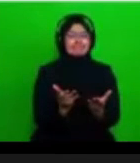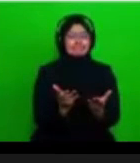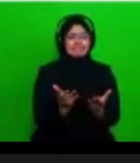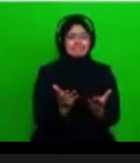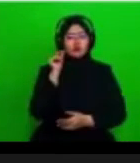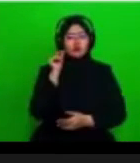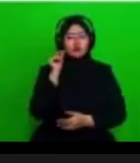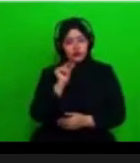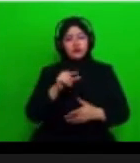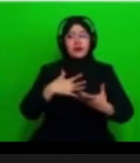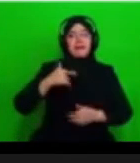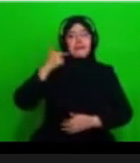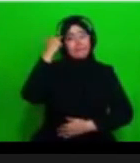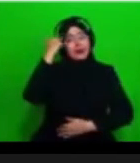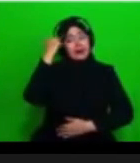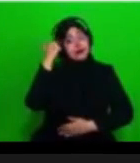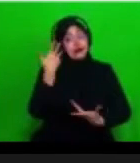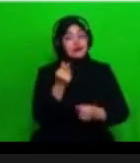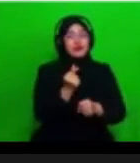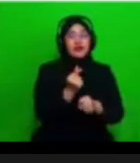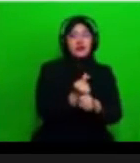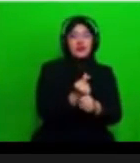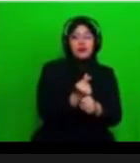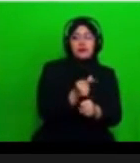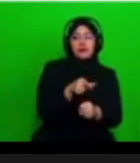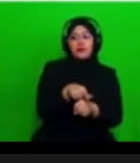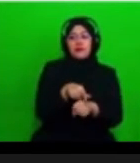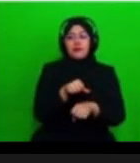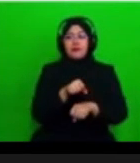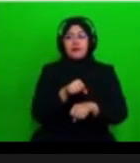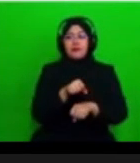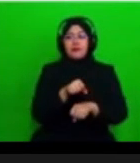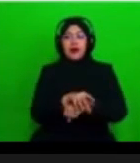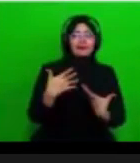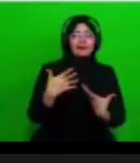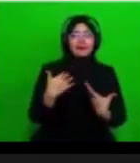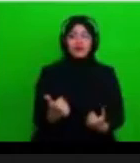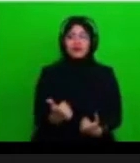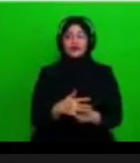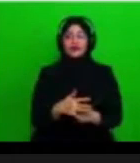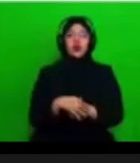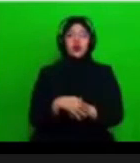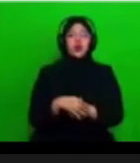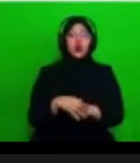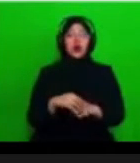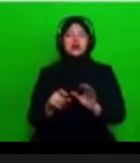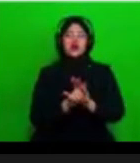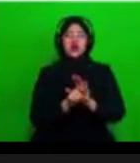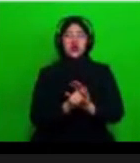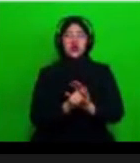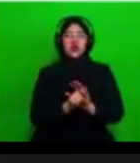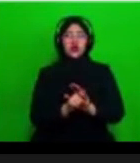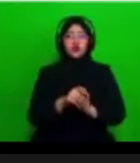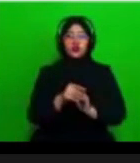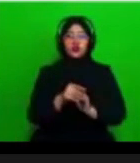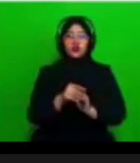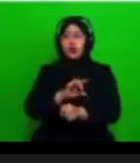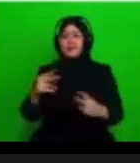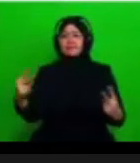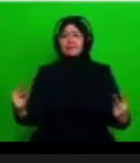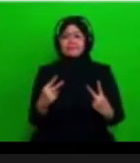komunitas, belajar, menjadi pengajar praktik baik bagi rekan guru lain, membuka ruang diskusi